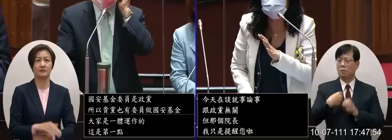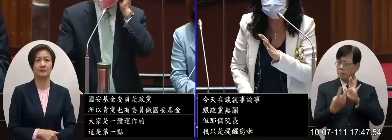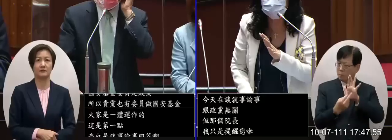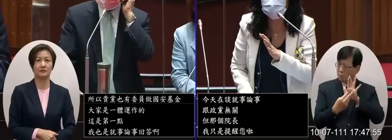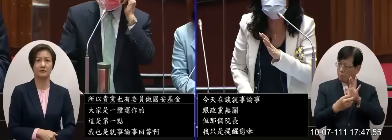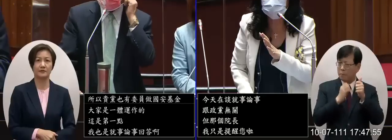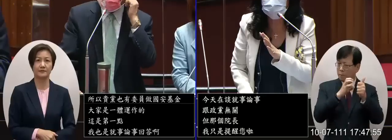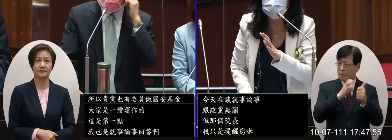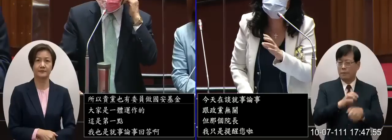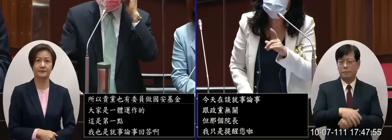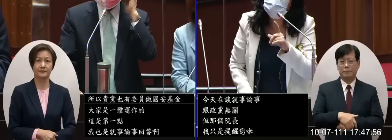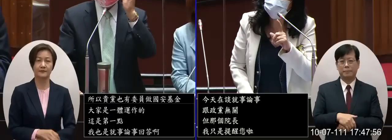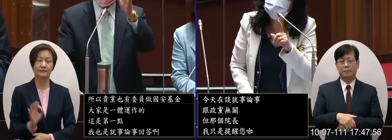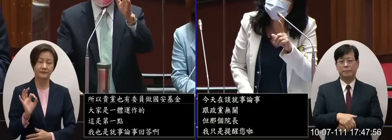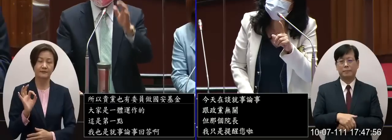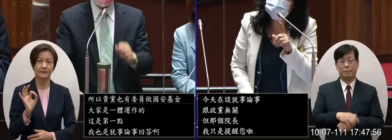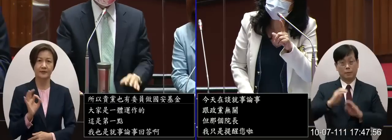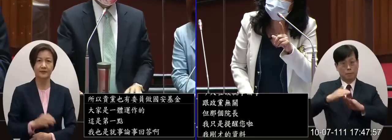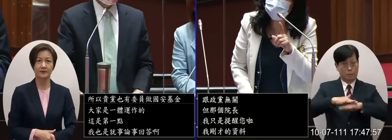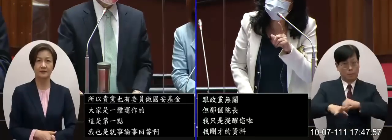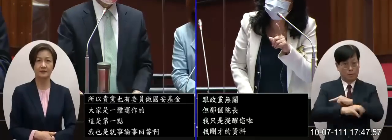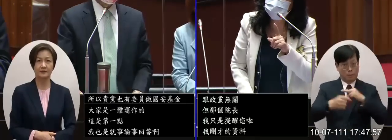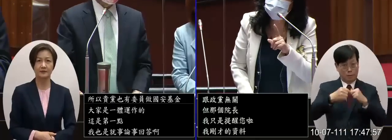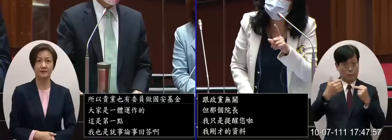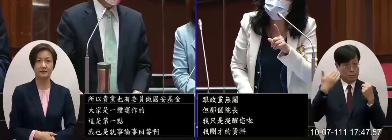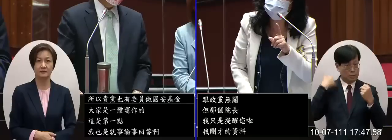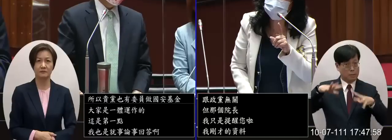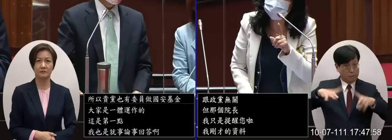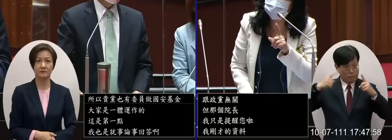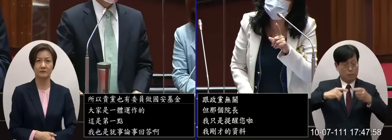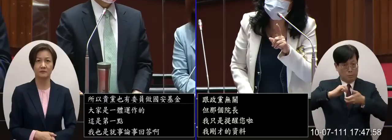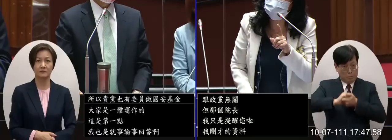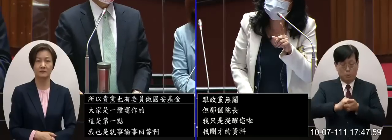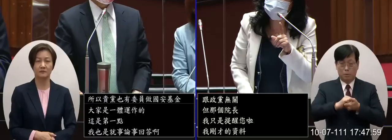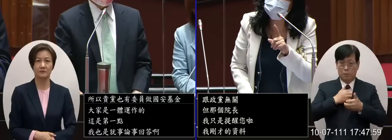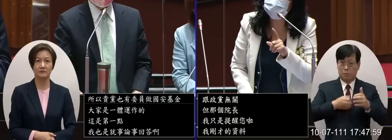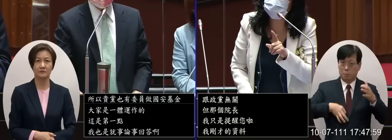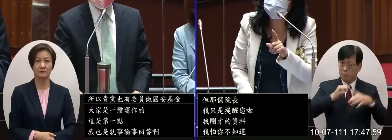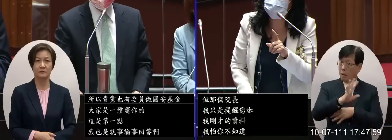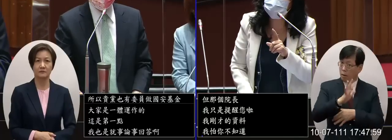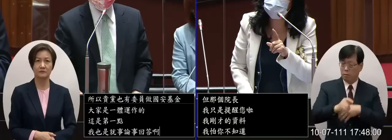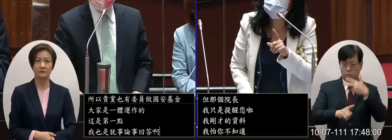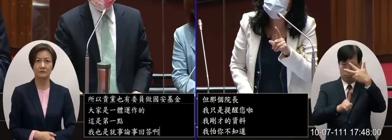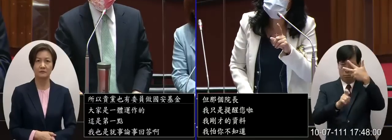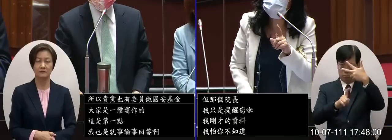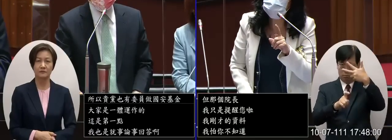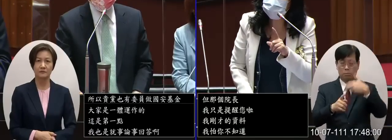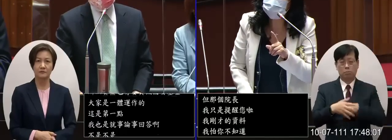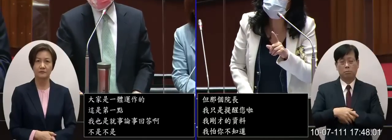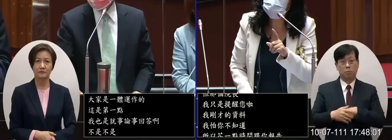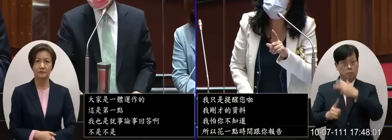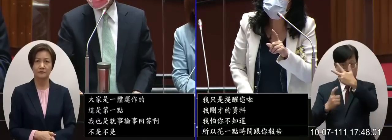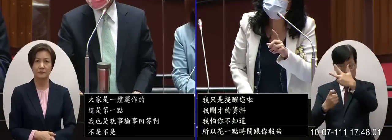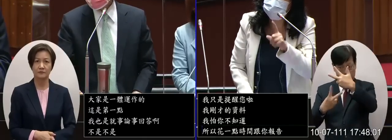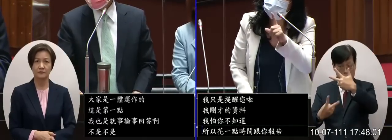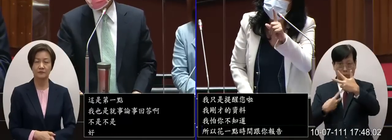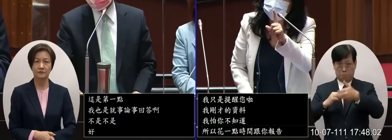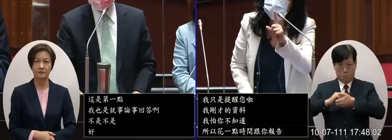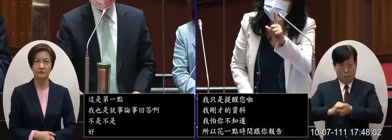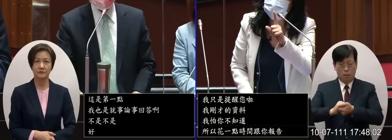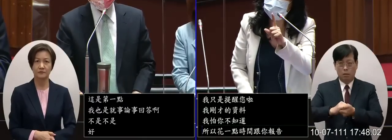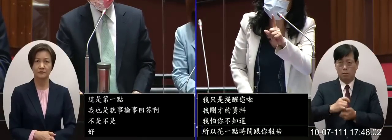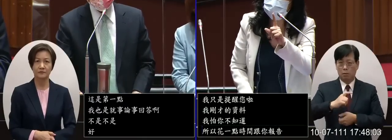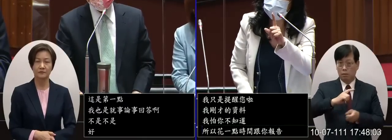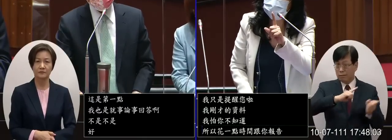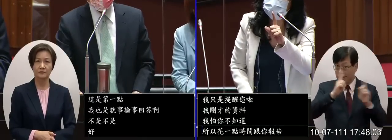点时间跟你报告哈。国安基金当初决定不进场的时候是7月11号啊，7月12号决定前